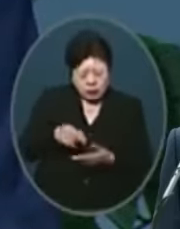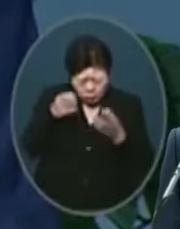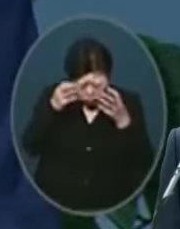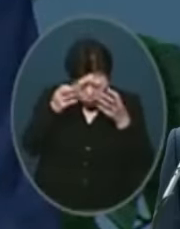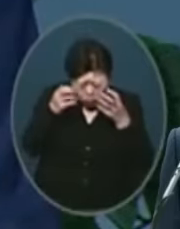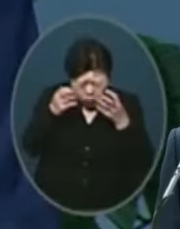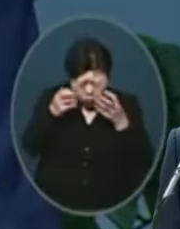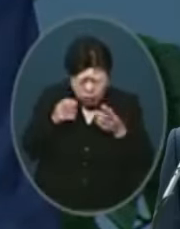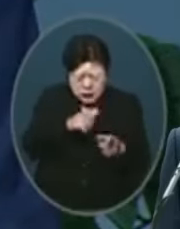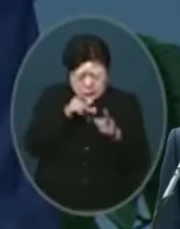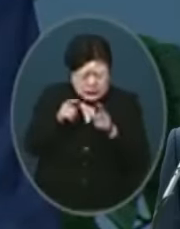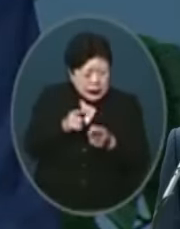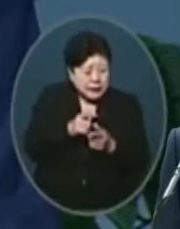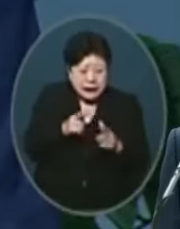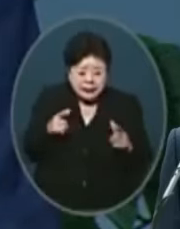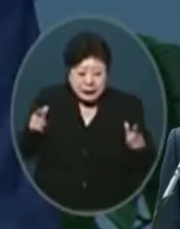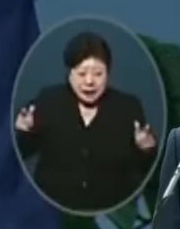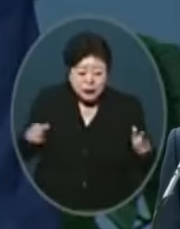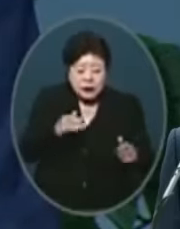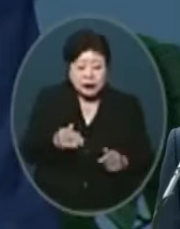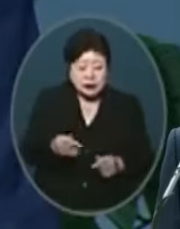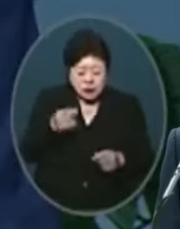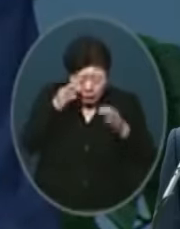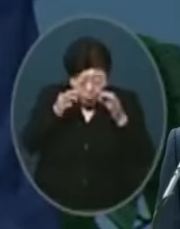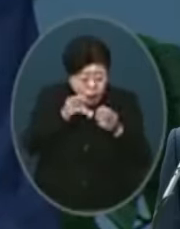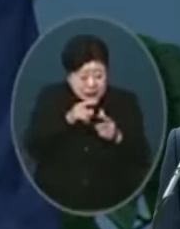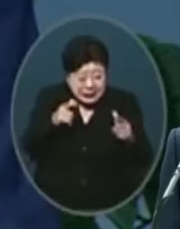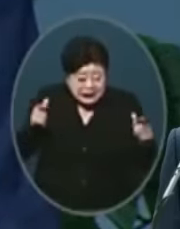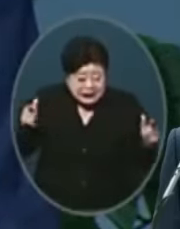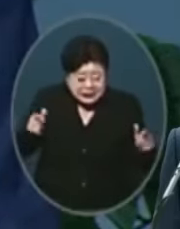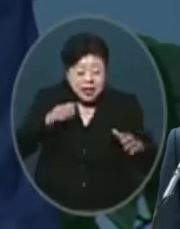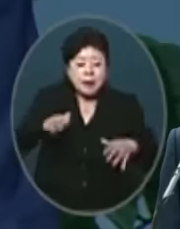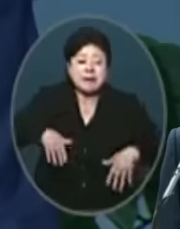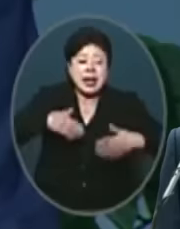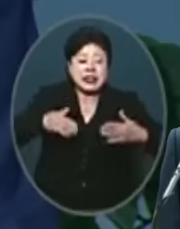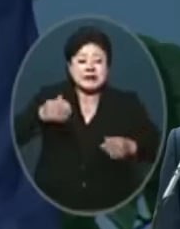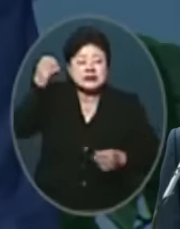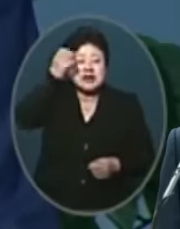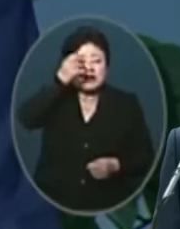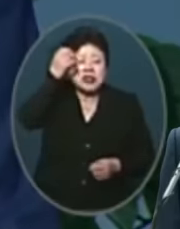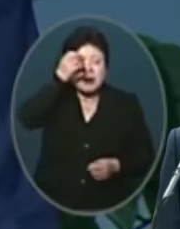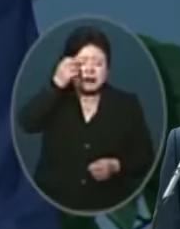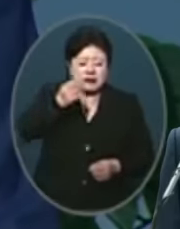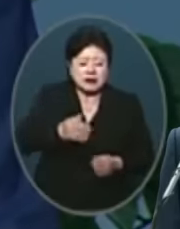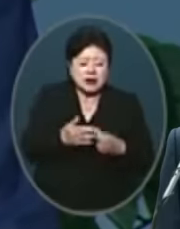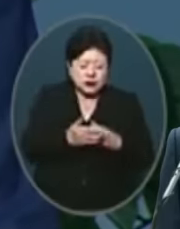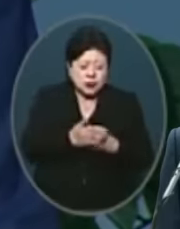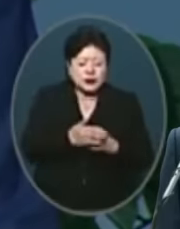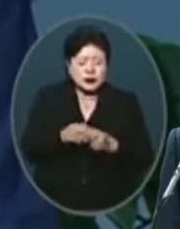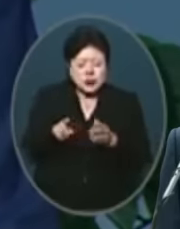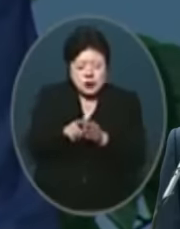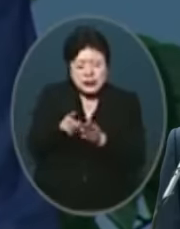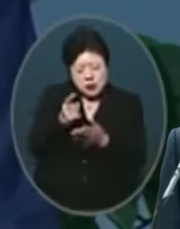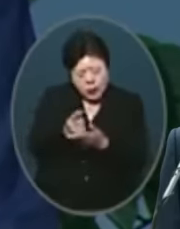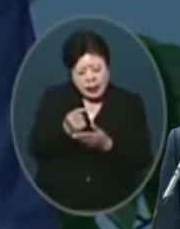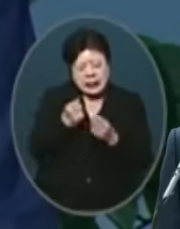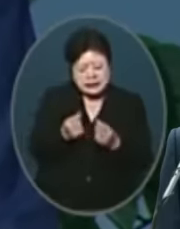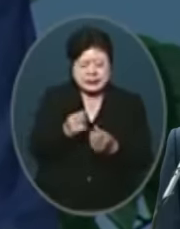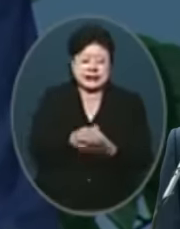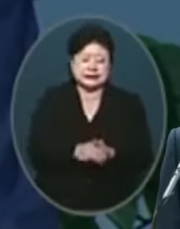고독한 삶이 아닙니다. 우리에게는 눈에 보이지 않는 바람같은 성령이 돕기 위해서 와 계신